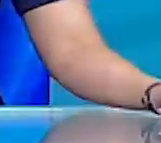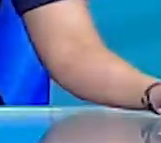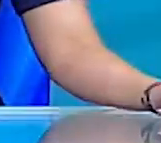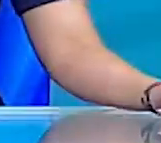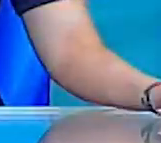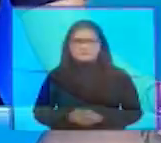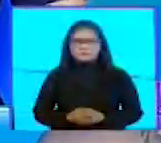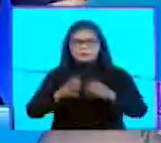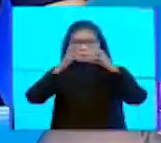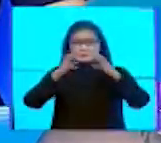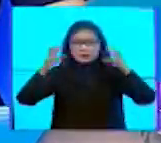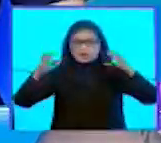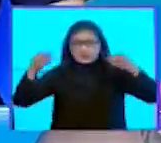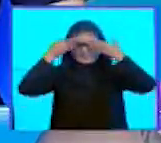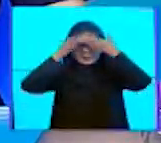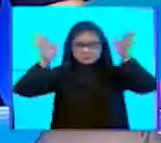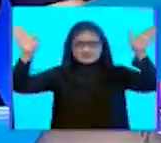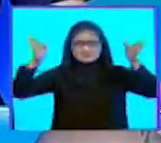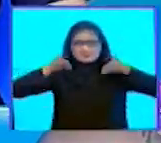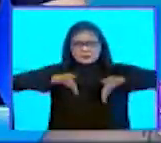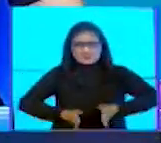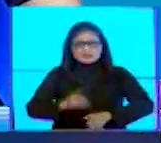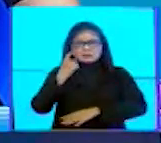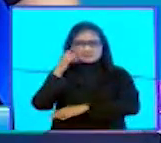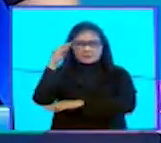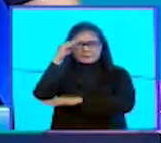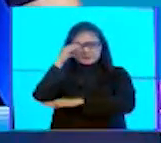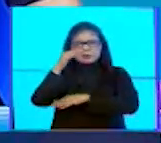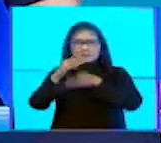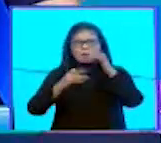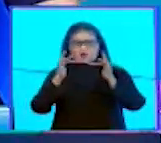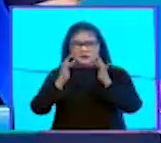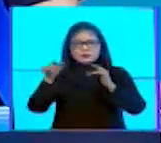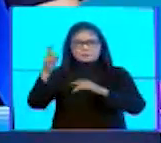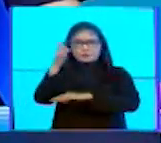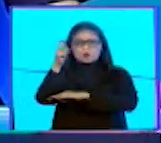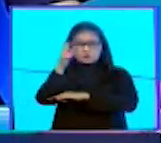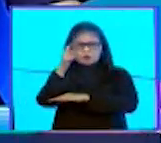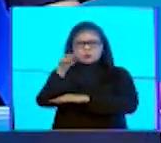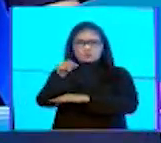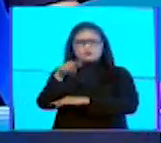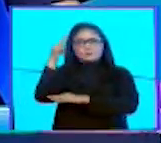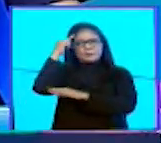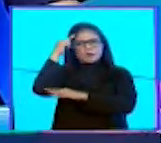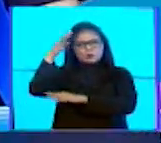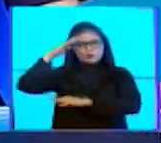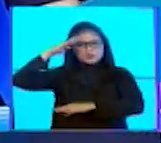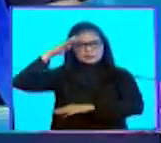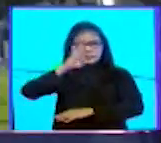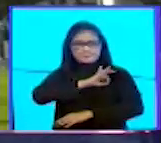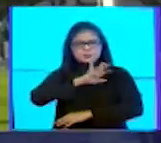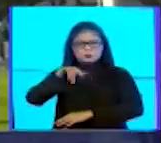Mirsa, peringatan hari lahir Pancasila Selasa pagi digelar secara virtual di Istana Bogor, bertindak sebagai pemimpin upacara Presiden Joko